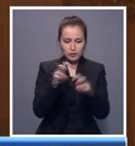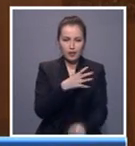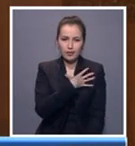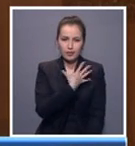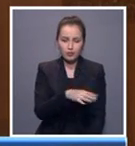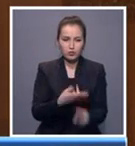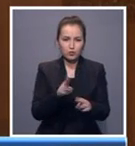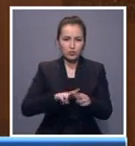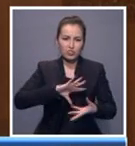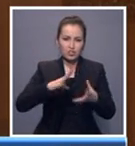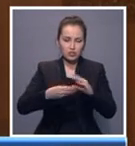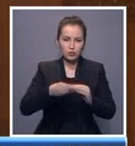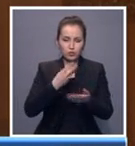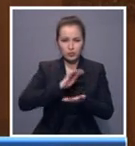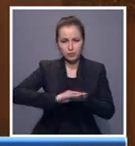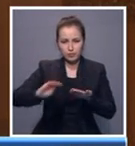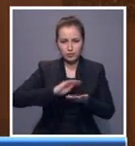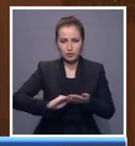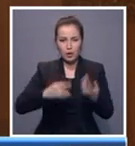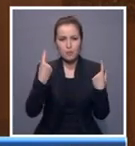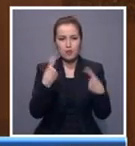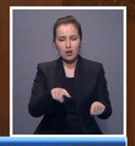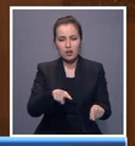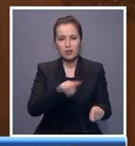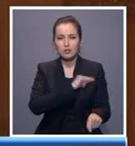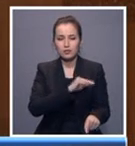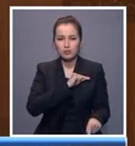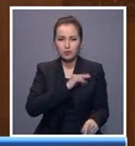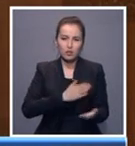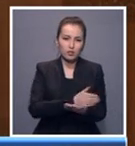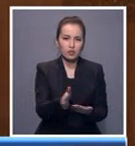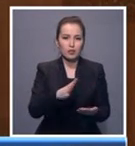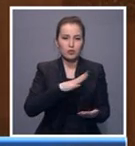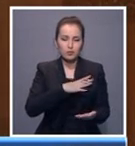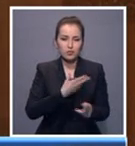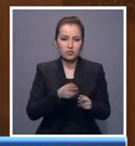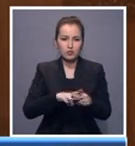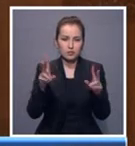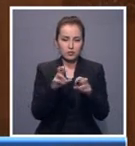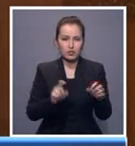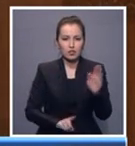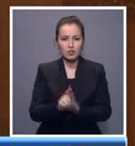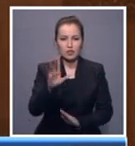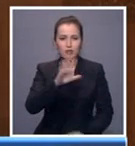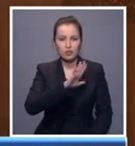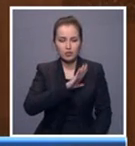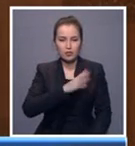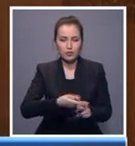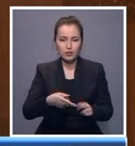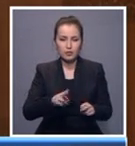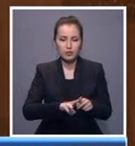Соның нәтижесінде осы жазушылар басқа мамандық иелері, әдебиетшілер зерттей бастады. Бұл Тұрсын өзі әдебиетші бола